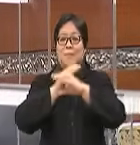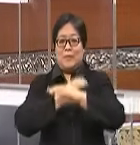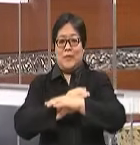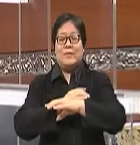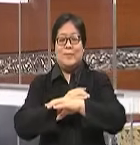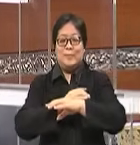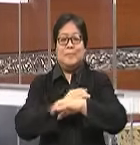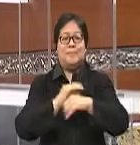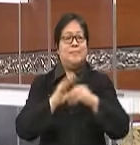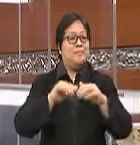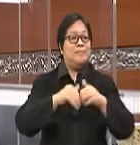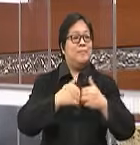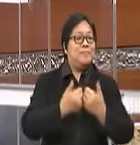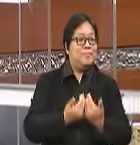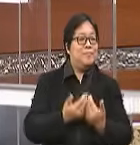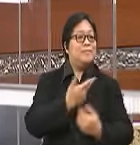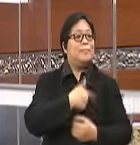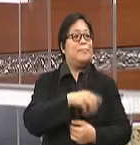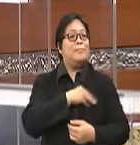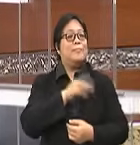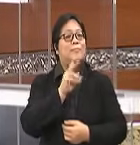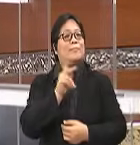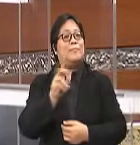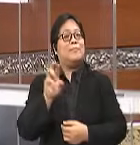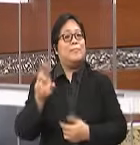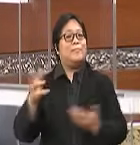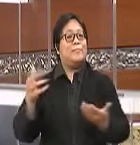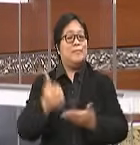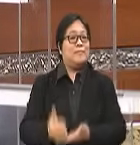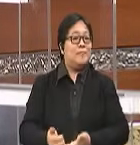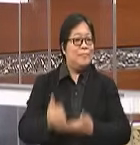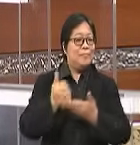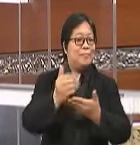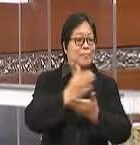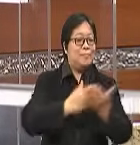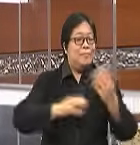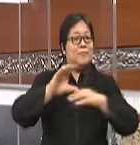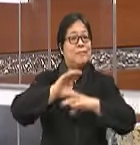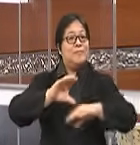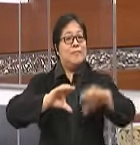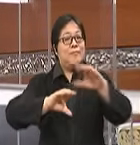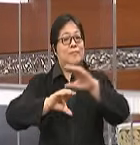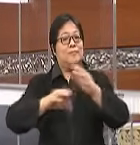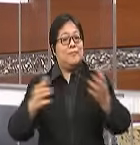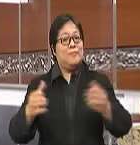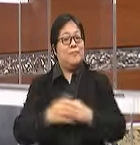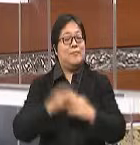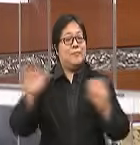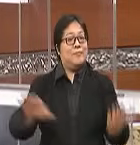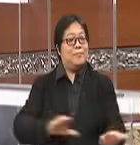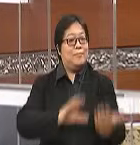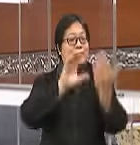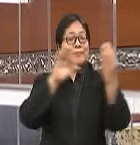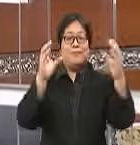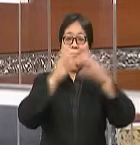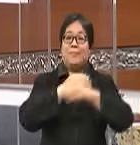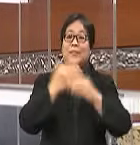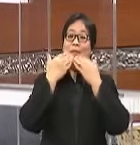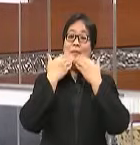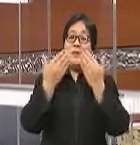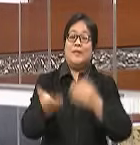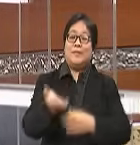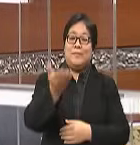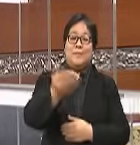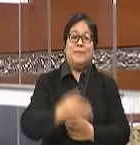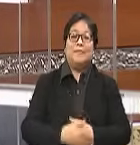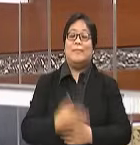dihadapi dan bagaimanakah Kementerian kejer Ayo membantu sektor pembinaan dalam menemani cabaran ini masih